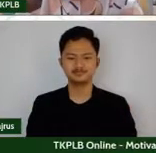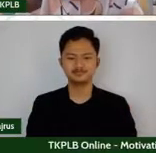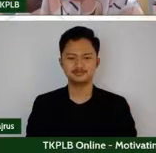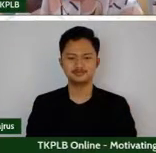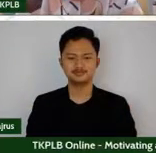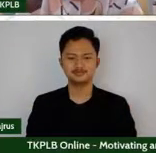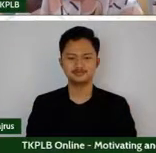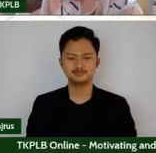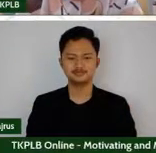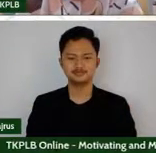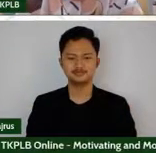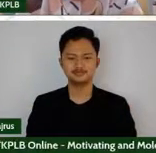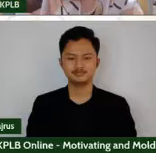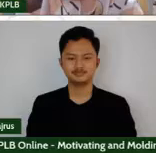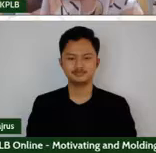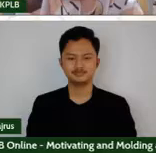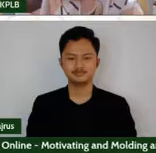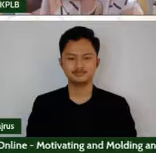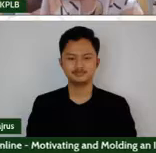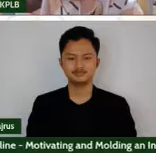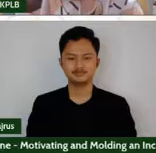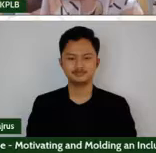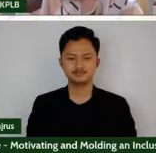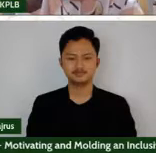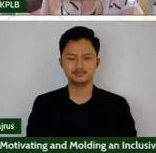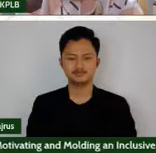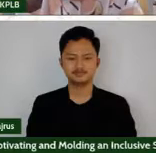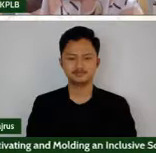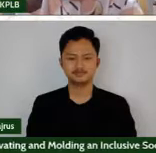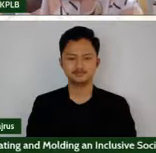Oke, Pak Yanuar. Oke sih, terima kasih.